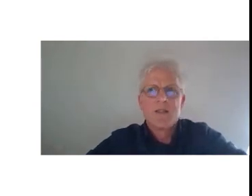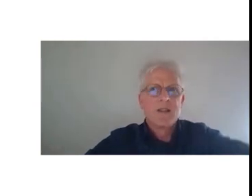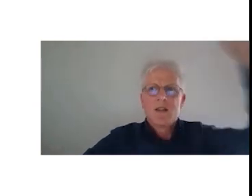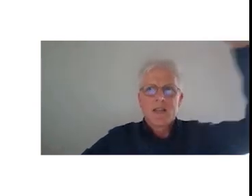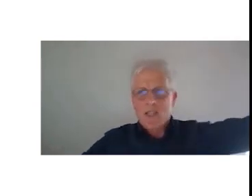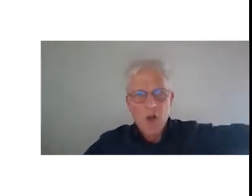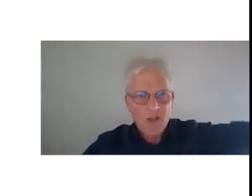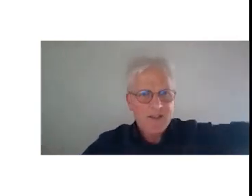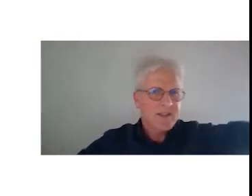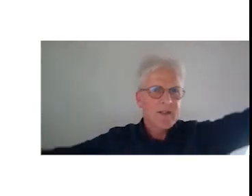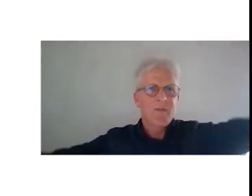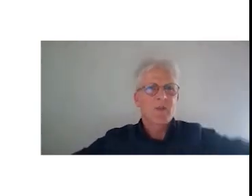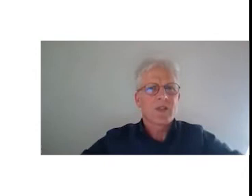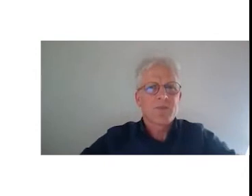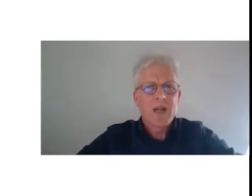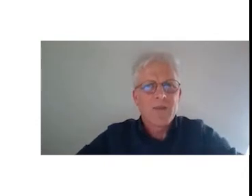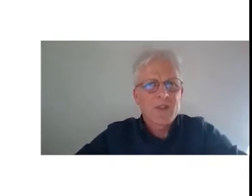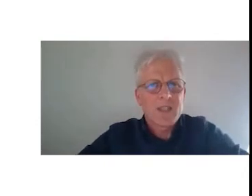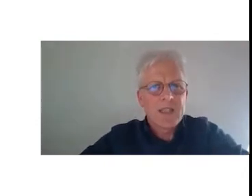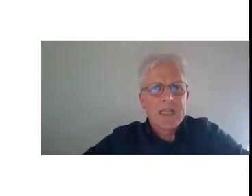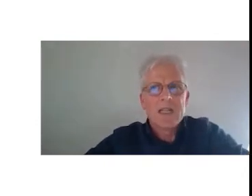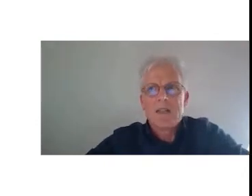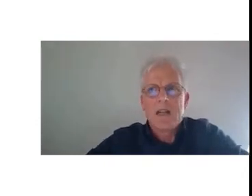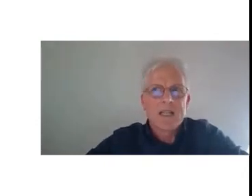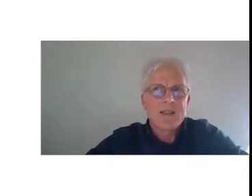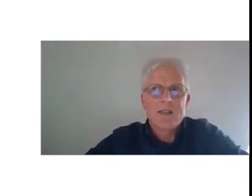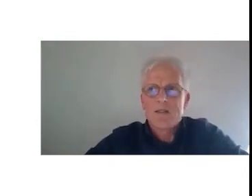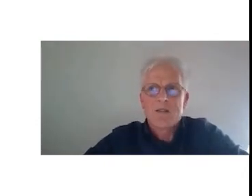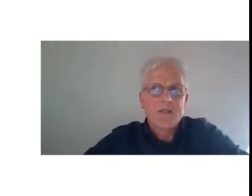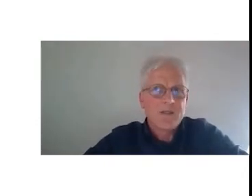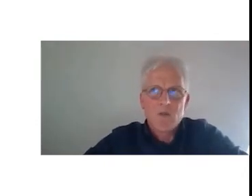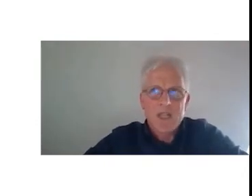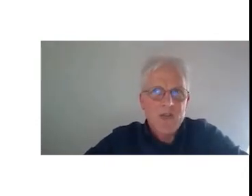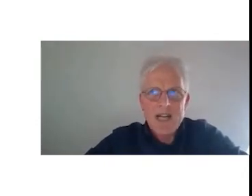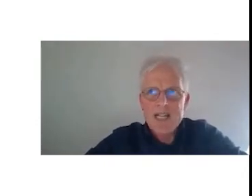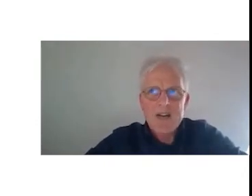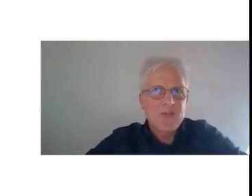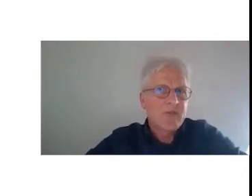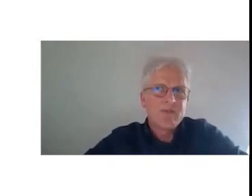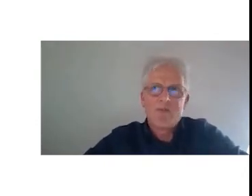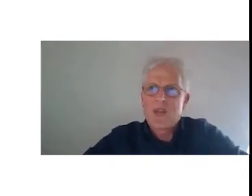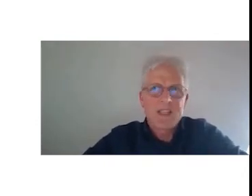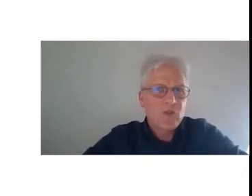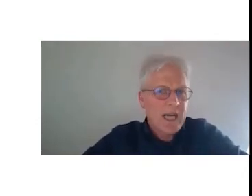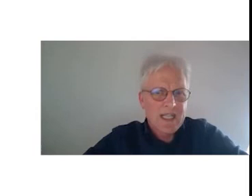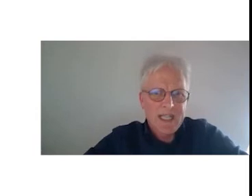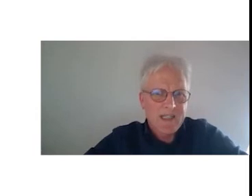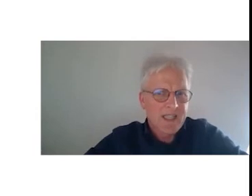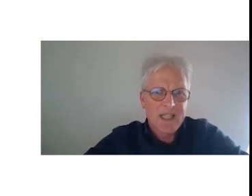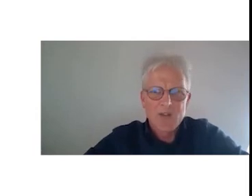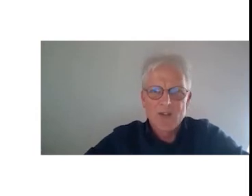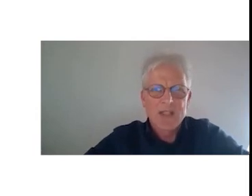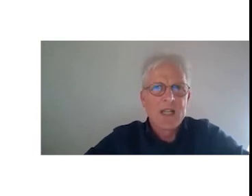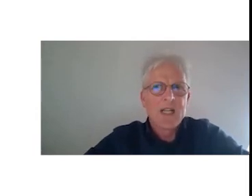Professionellen, der in Köln sitzt. Und dann haben wir einen UK-Fachkraft, vielleicht einen gut